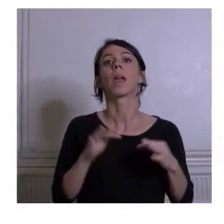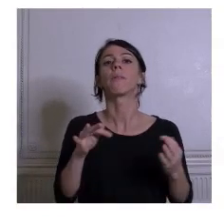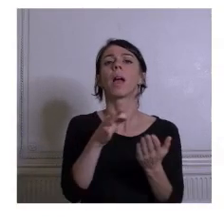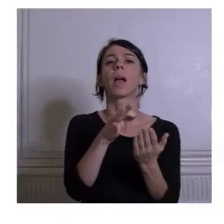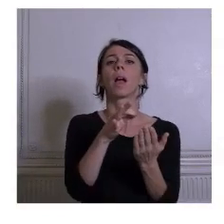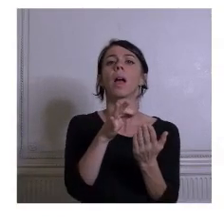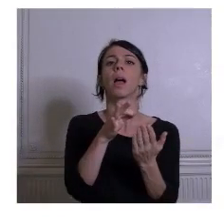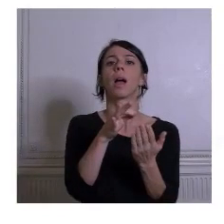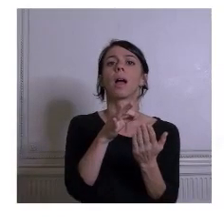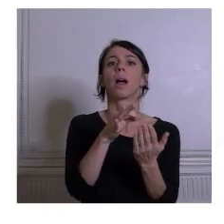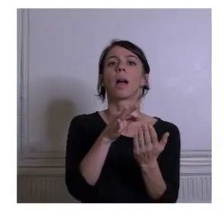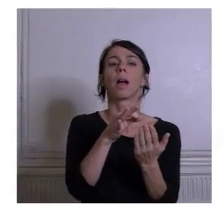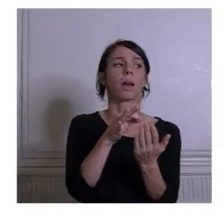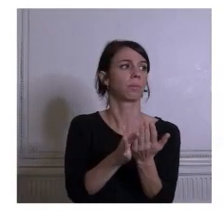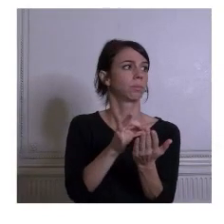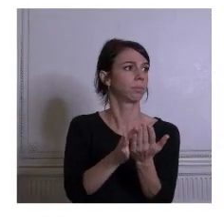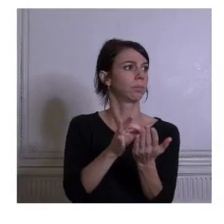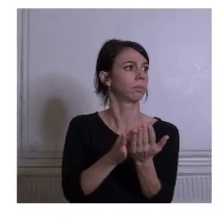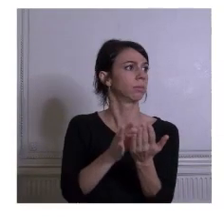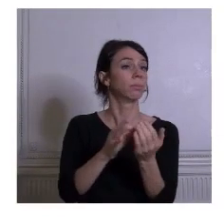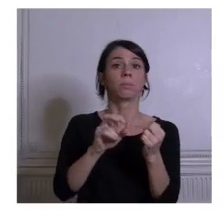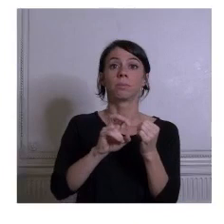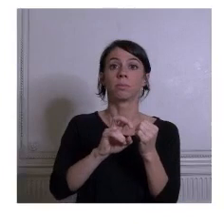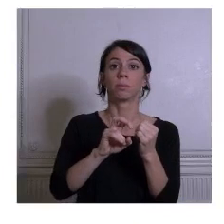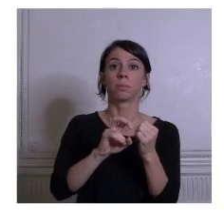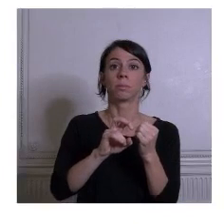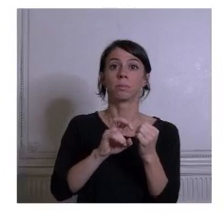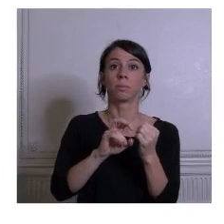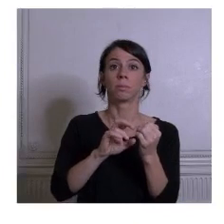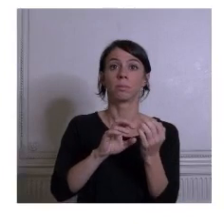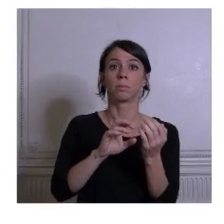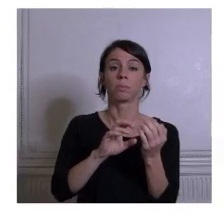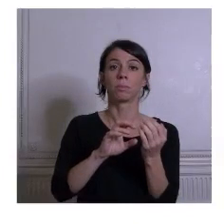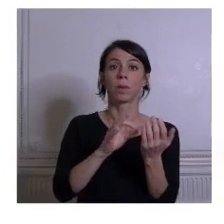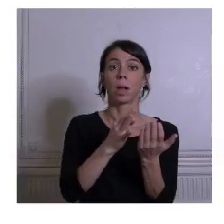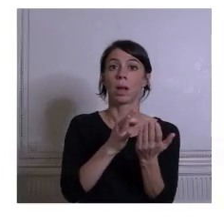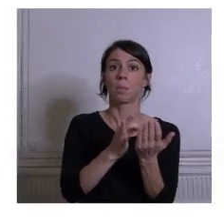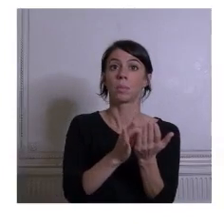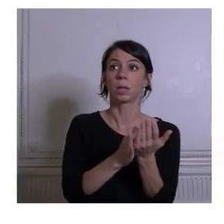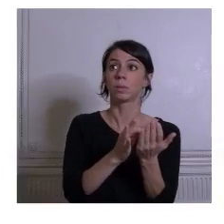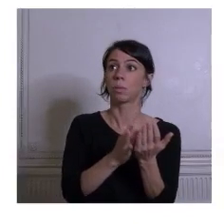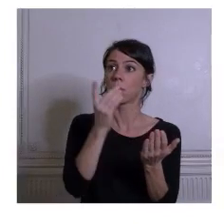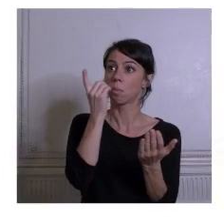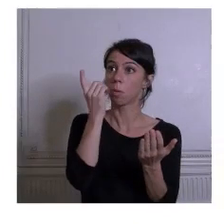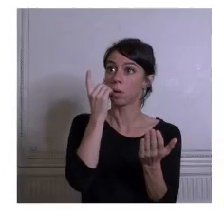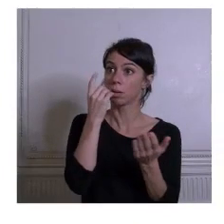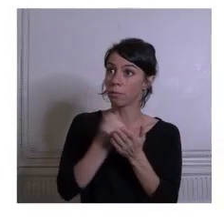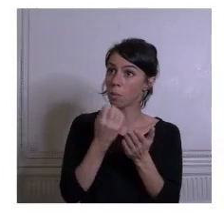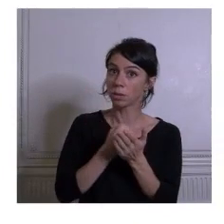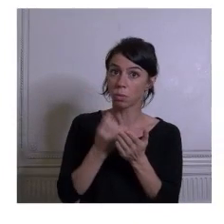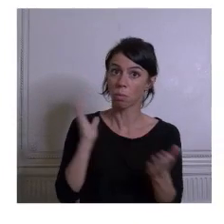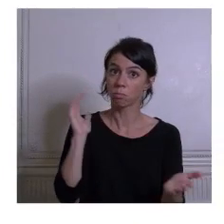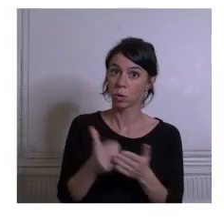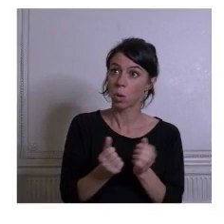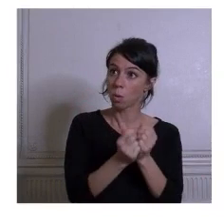conseiller municipal délégué au patrimoine, à l'habitat et à l'urbanisme, au commerce et au marché.